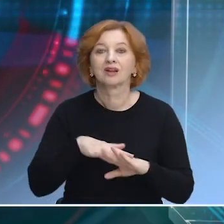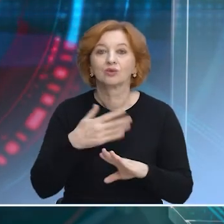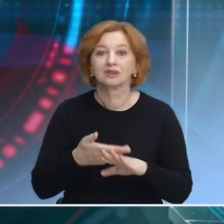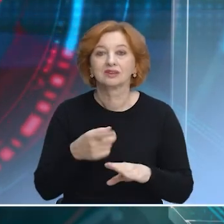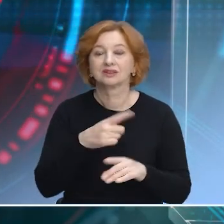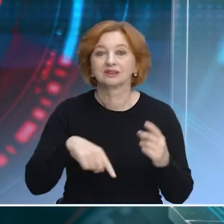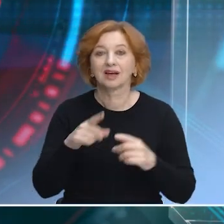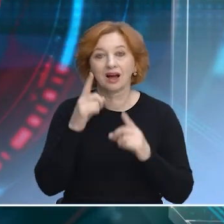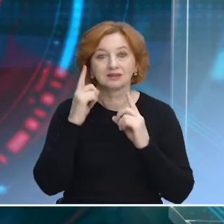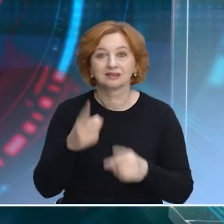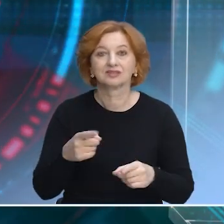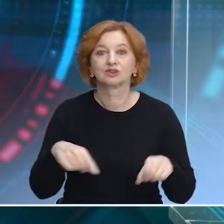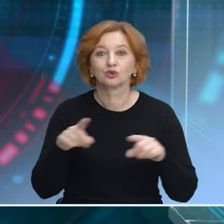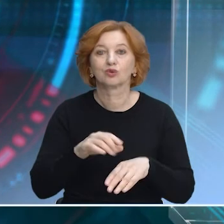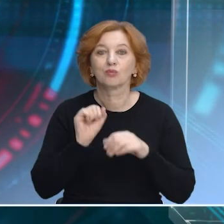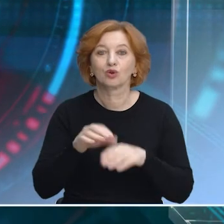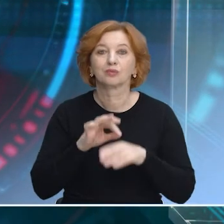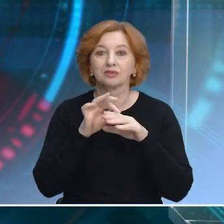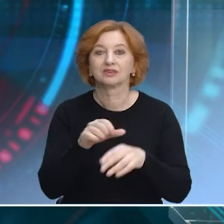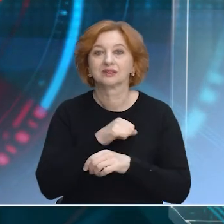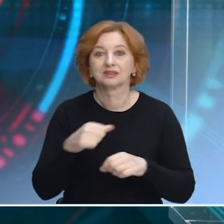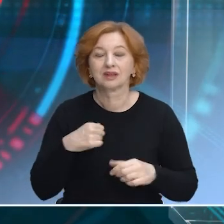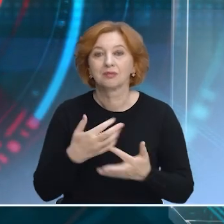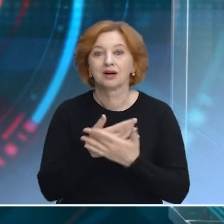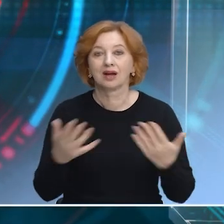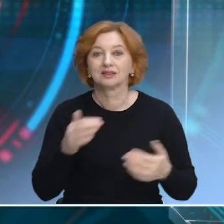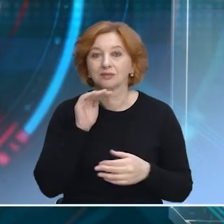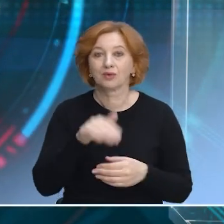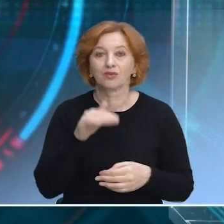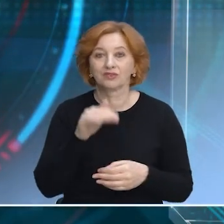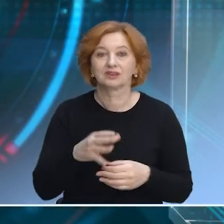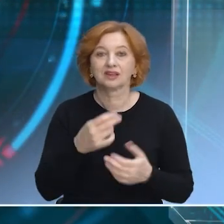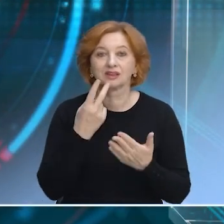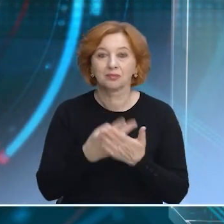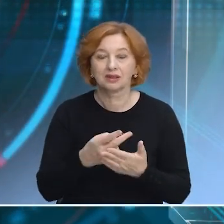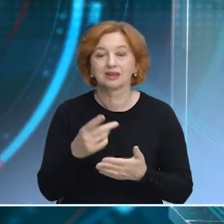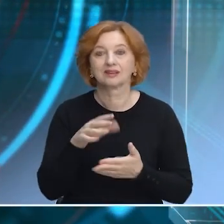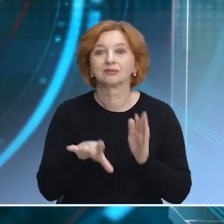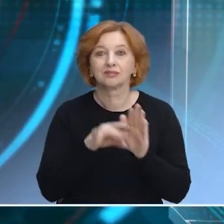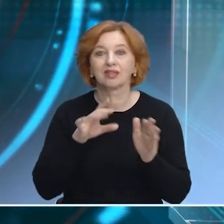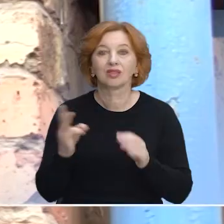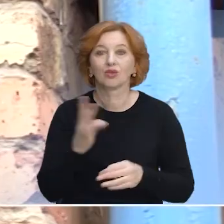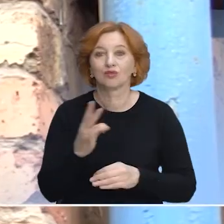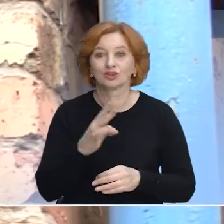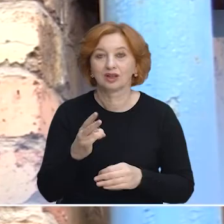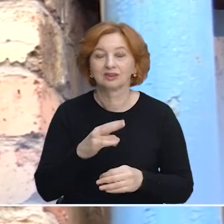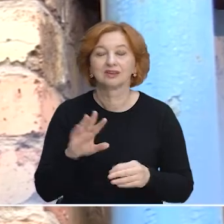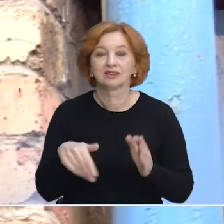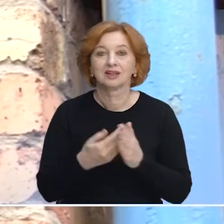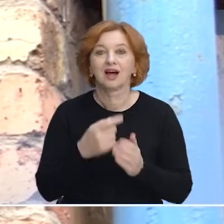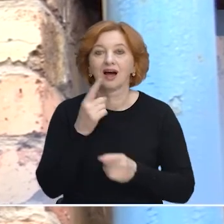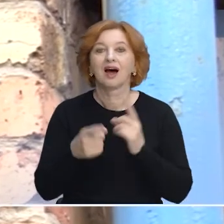незрячие и слабовидящие могут преуспевать в самых разных профессиях. Смотрите в материале из Новошахтинска.